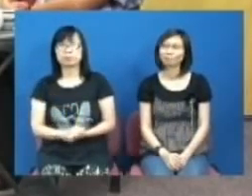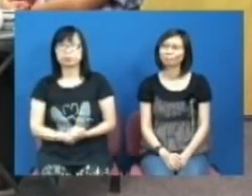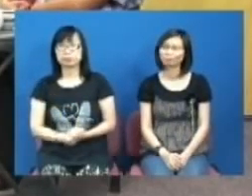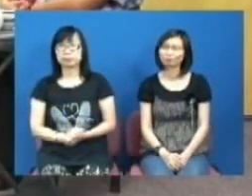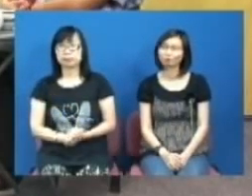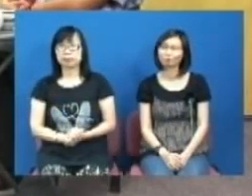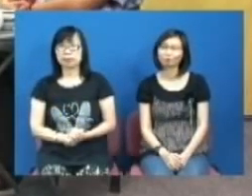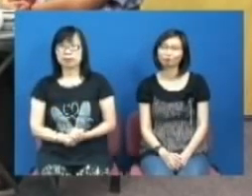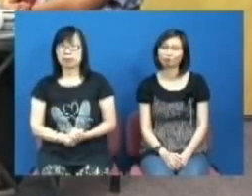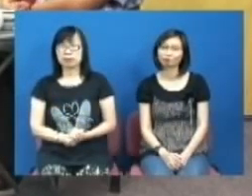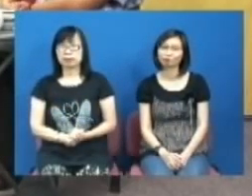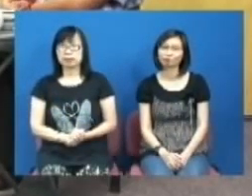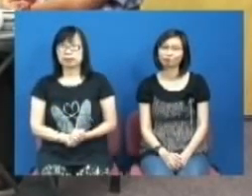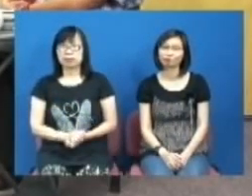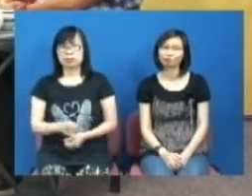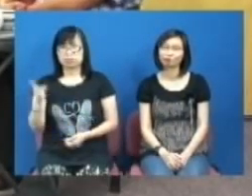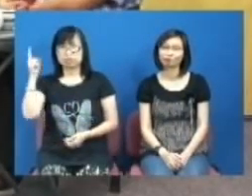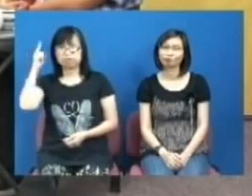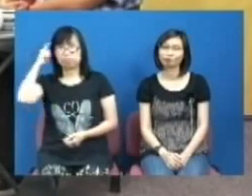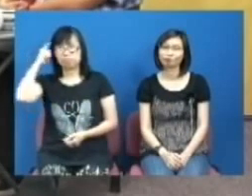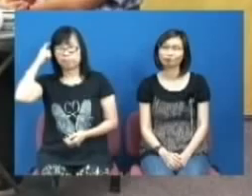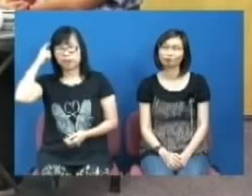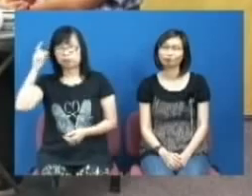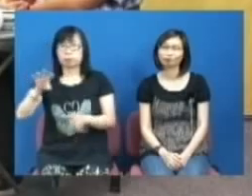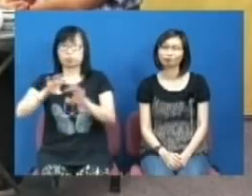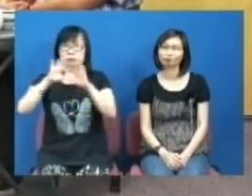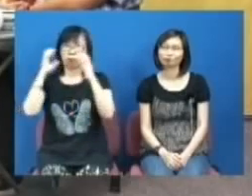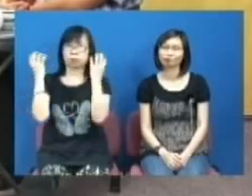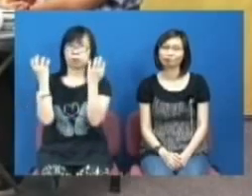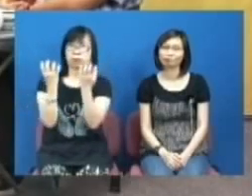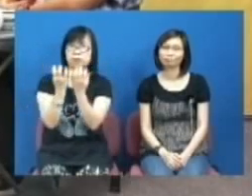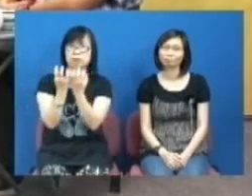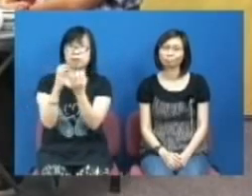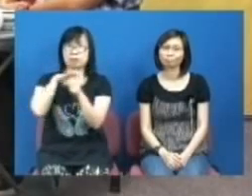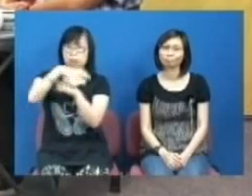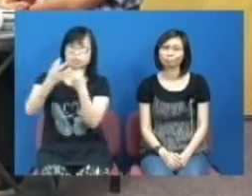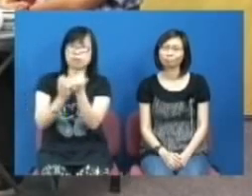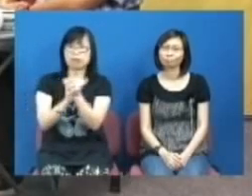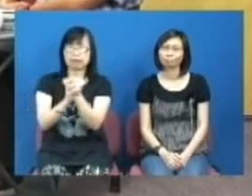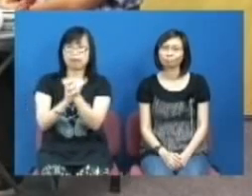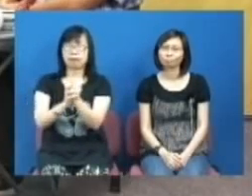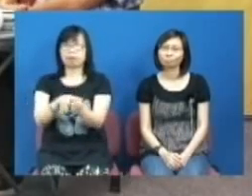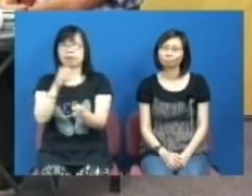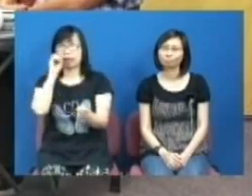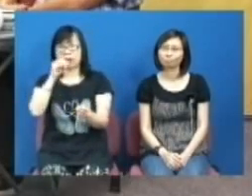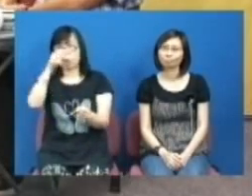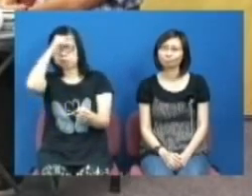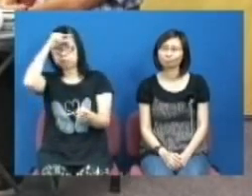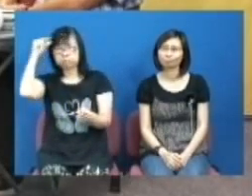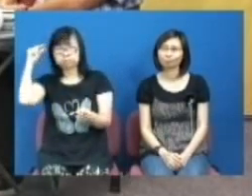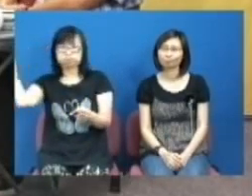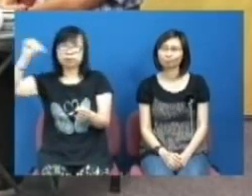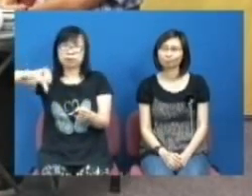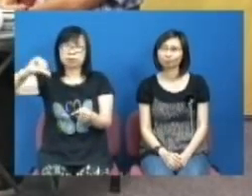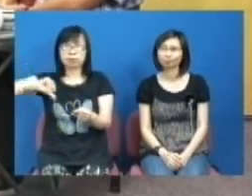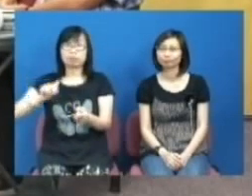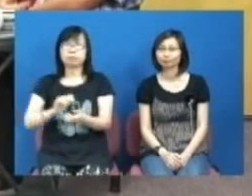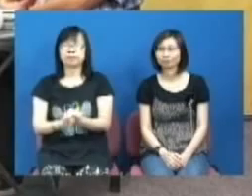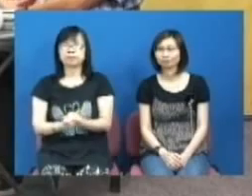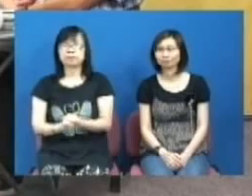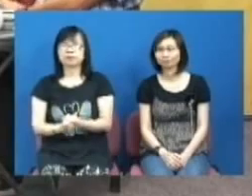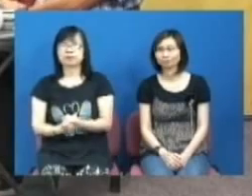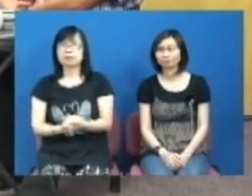嘛？即係你諗下，當全世界都嗌董建華落台嘅時候，民主黨作為一個民主派嘅龍